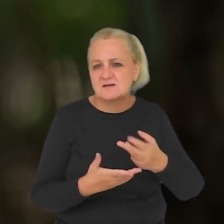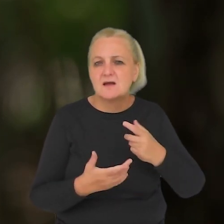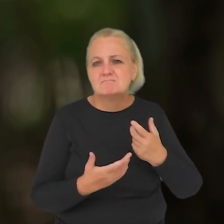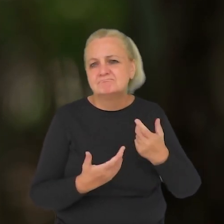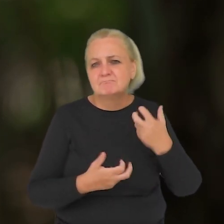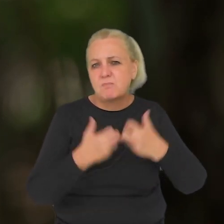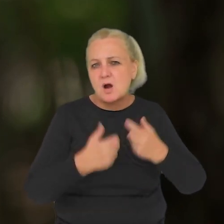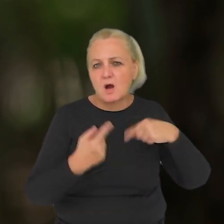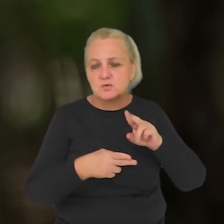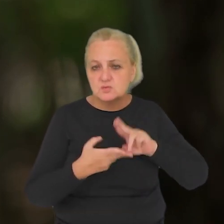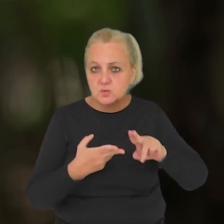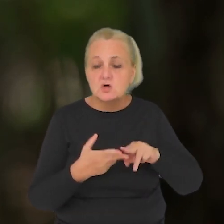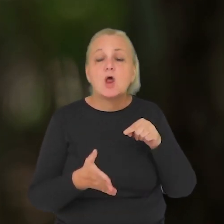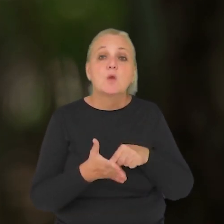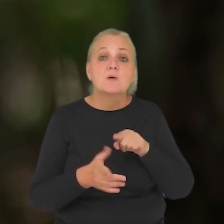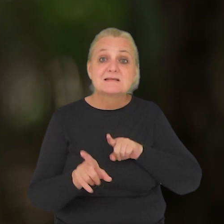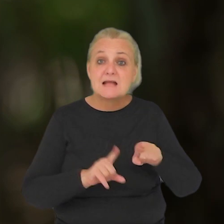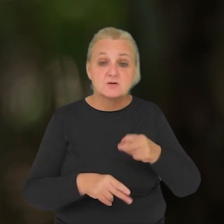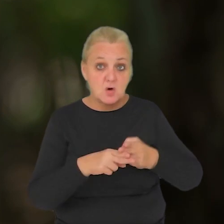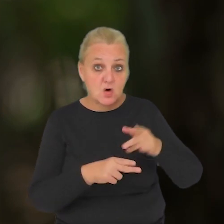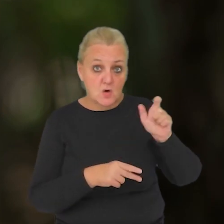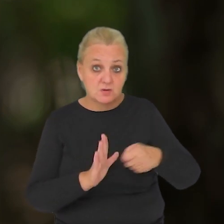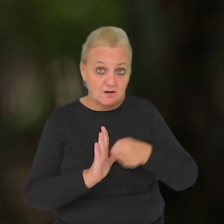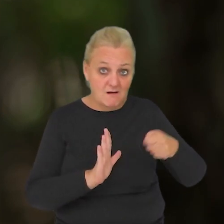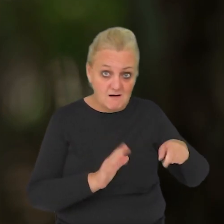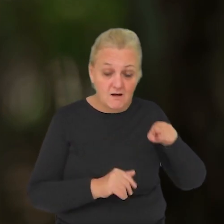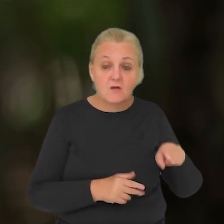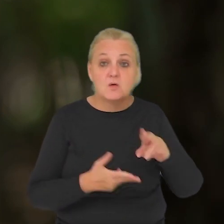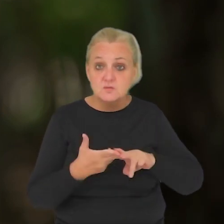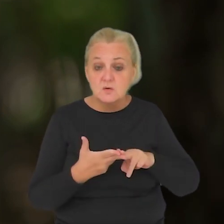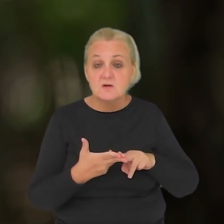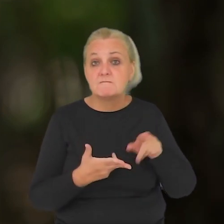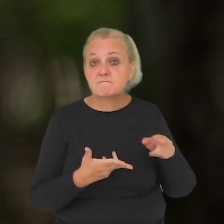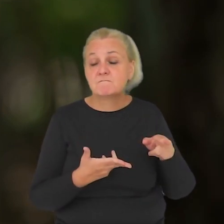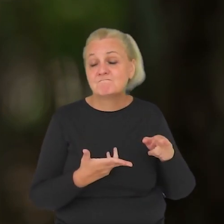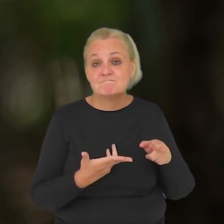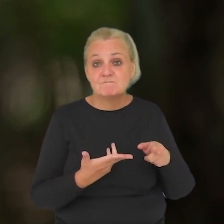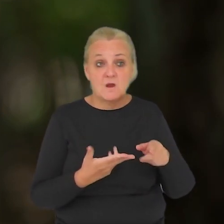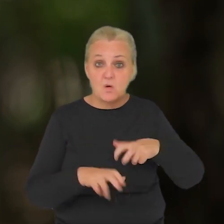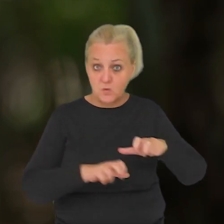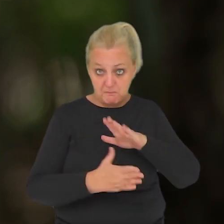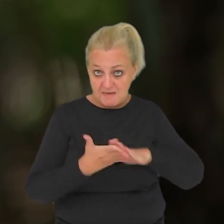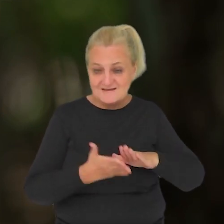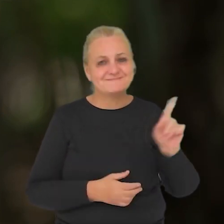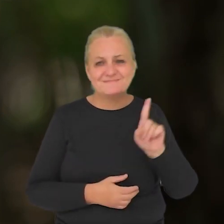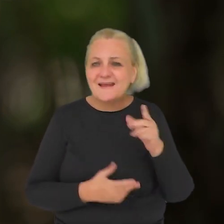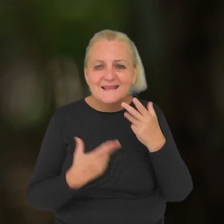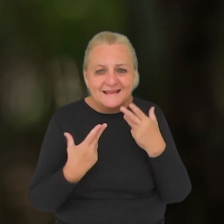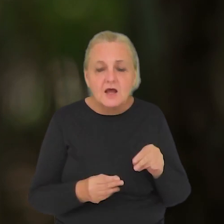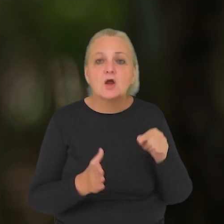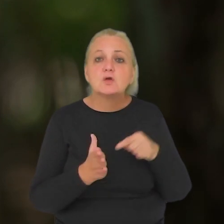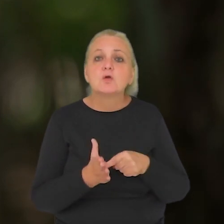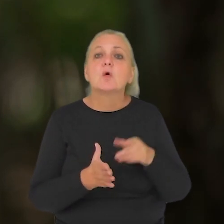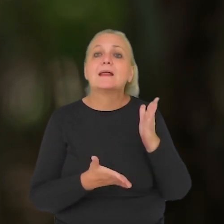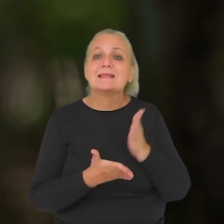przewlekłe, zaawansowane, przewlekłe powikłania cukrzycowe. To nie znaczy, że ten pacjent z przewlekłymi powikłaniami cukrzycowymi nie ma